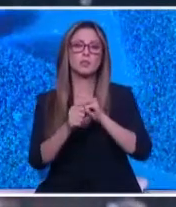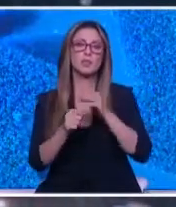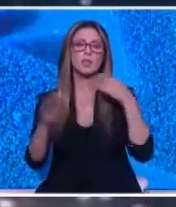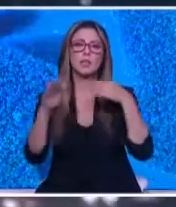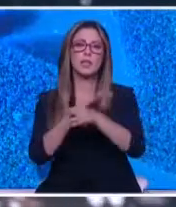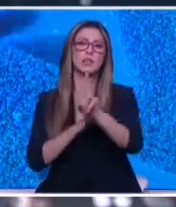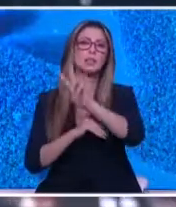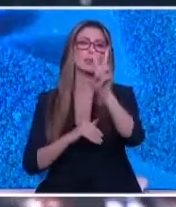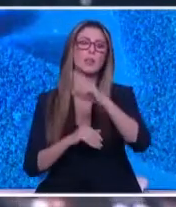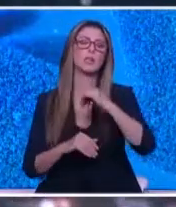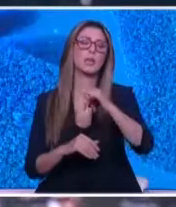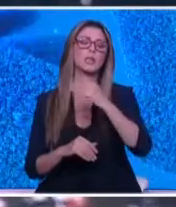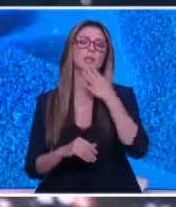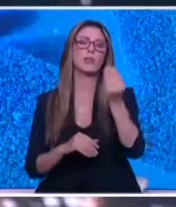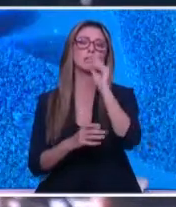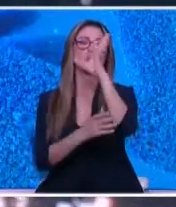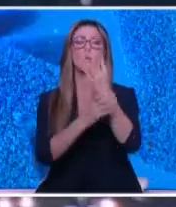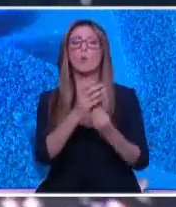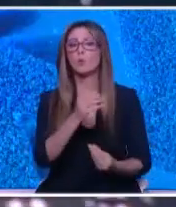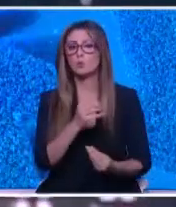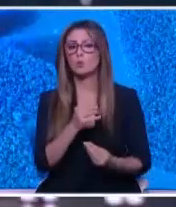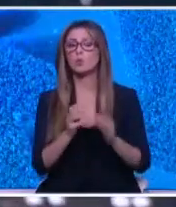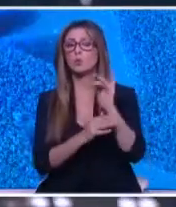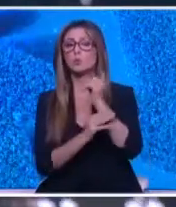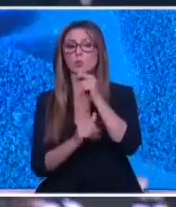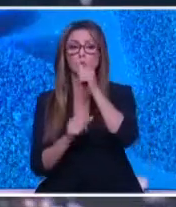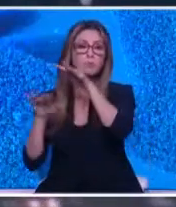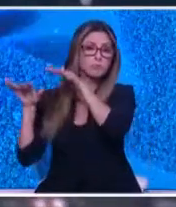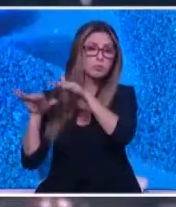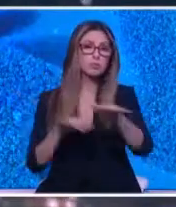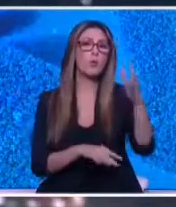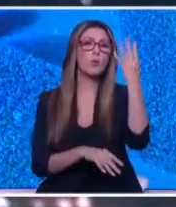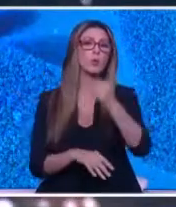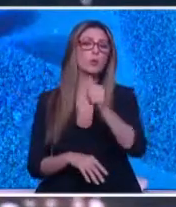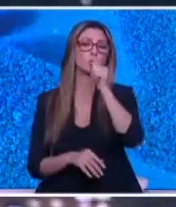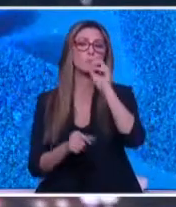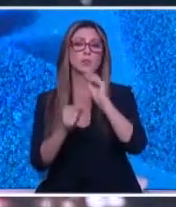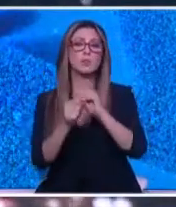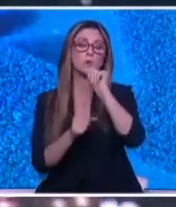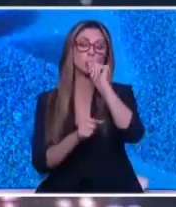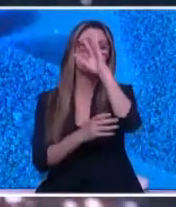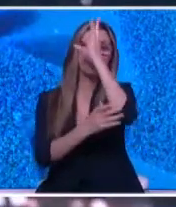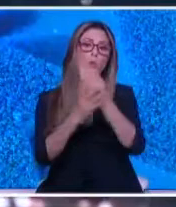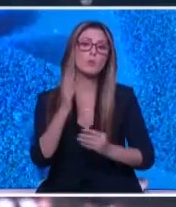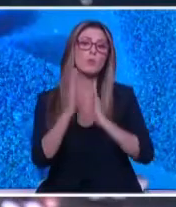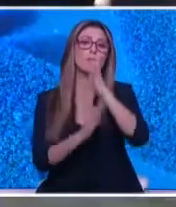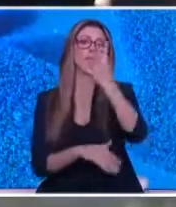giren 20'ye yakın genç boğuldu. Uzmanlar özellikle akıntı olan suda boğulma vakalarının fazla olduğunu